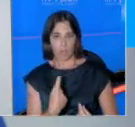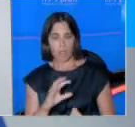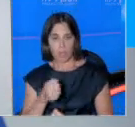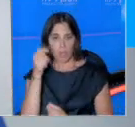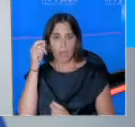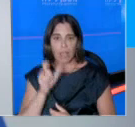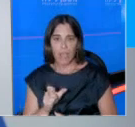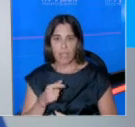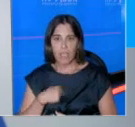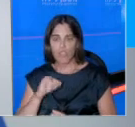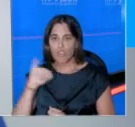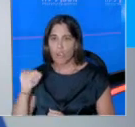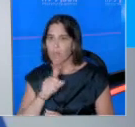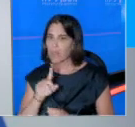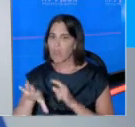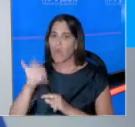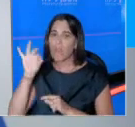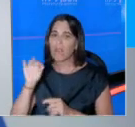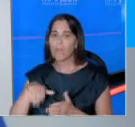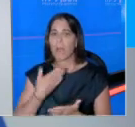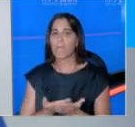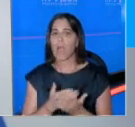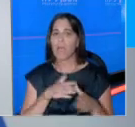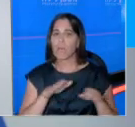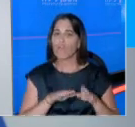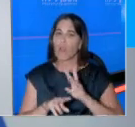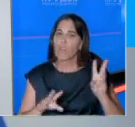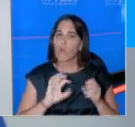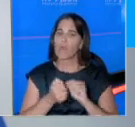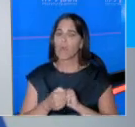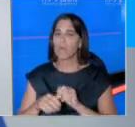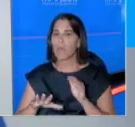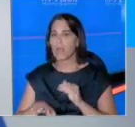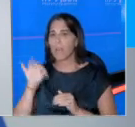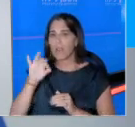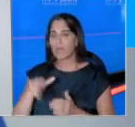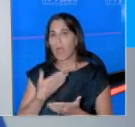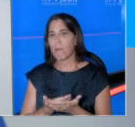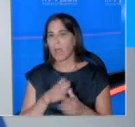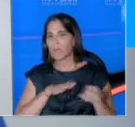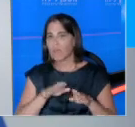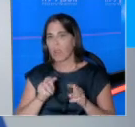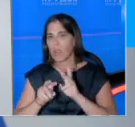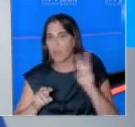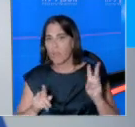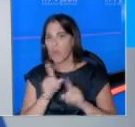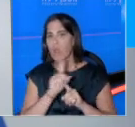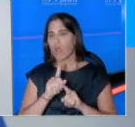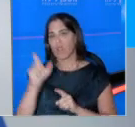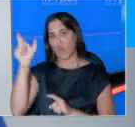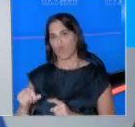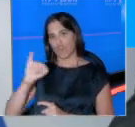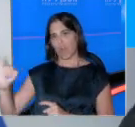איש ימין, אתה לא מצביע בעד ממשלת שמאל. ואם אתה מצביע בעד ממשלת שמאל, אתה לא איש